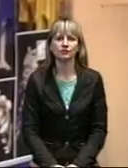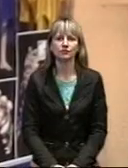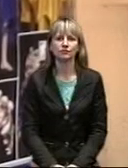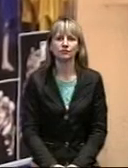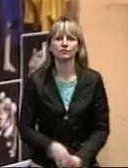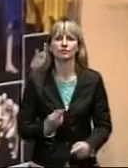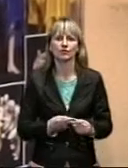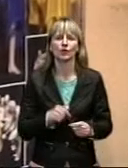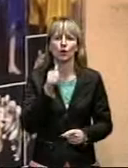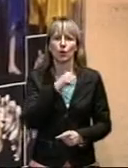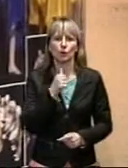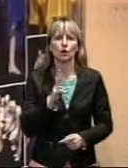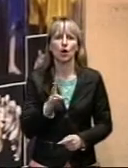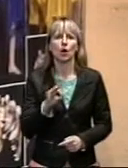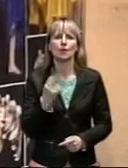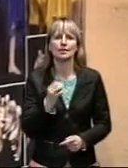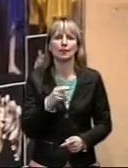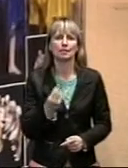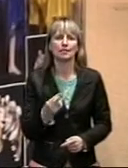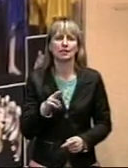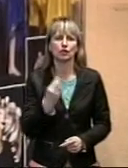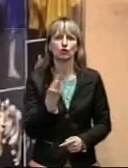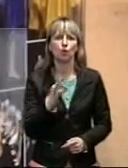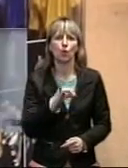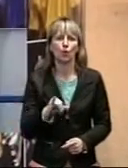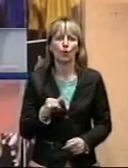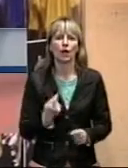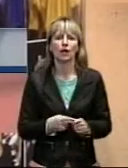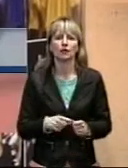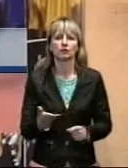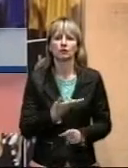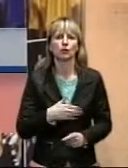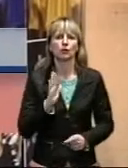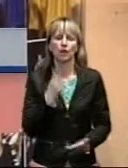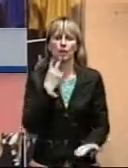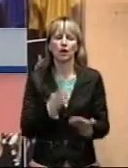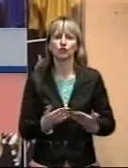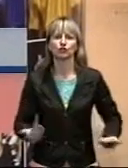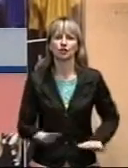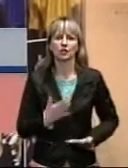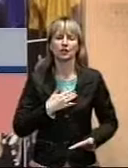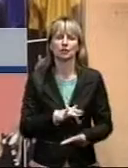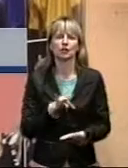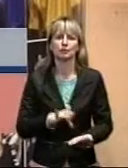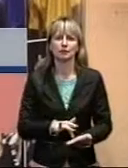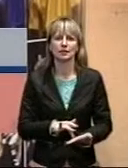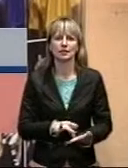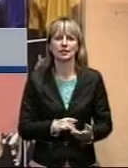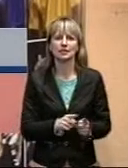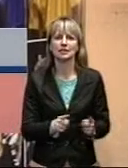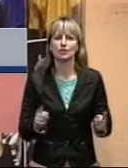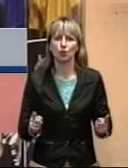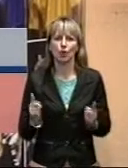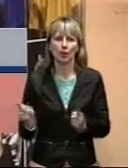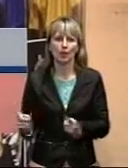У цьому році концепція шоу – це 4 сезони, тобто ми будемо показувати життя нашого міста сезонами.